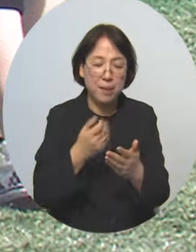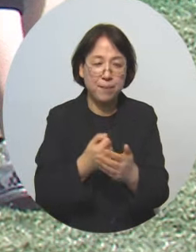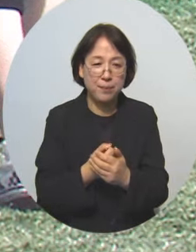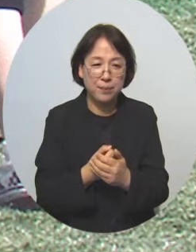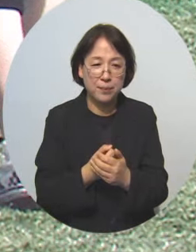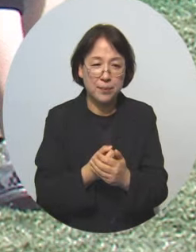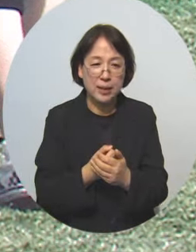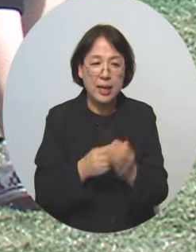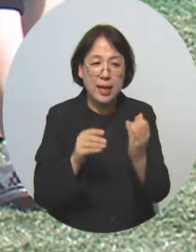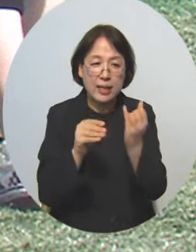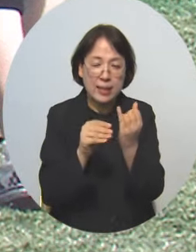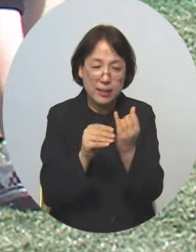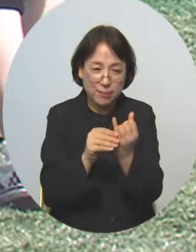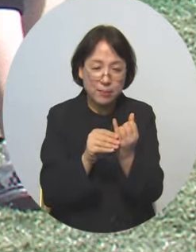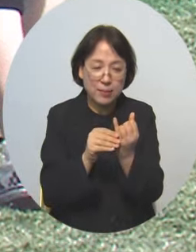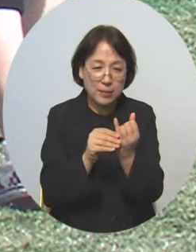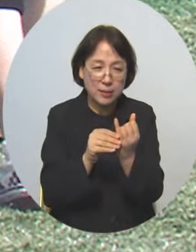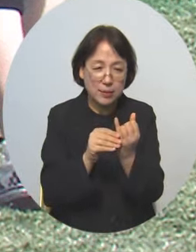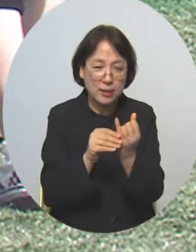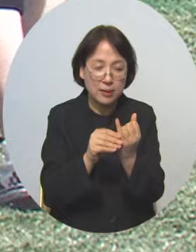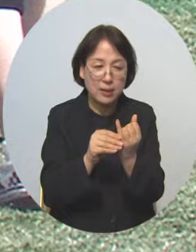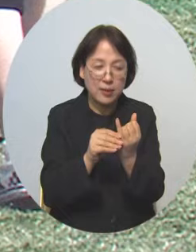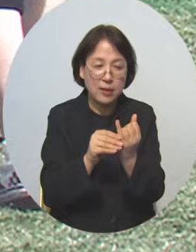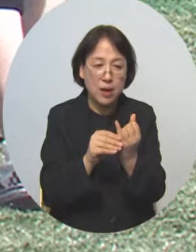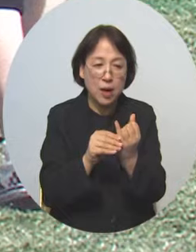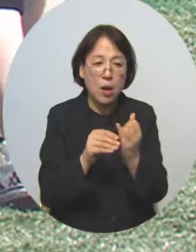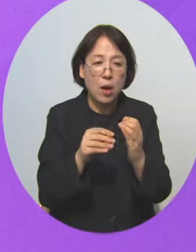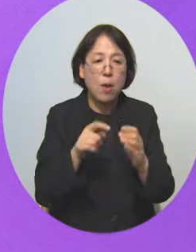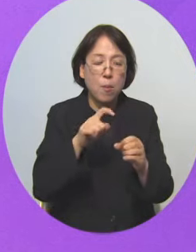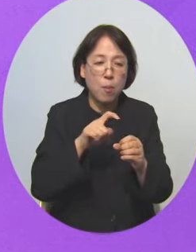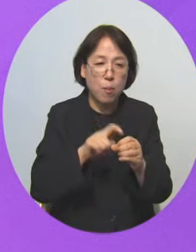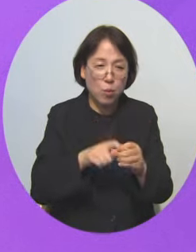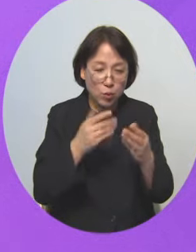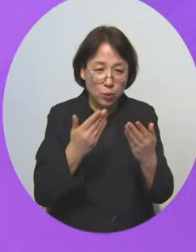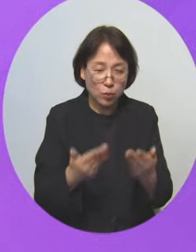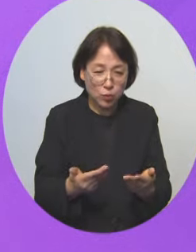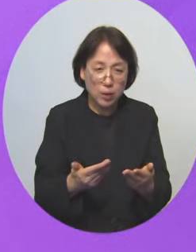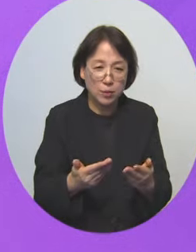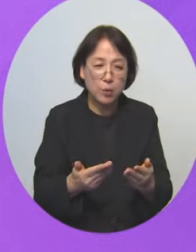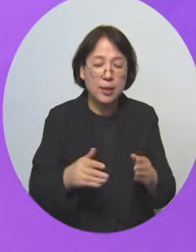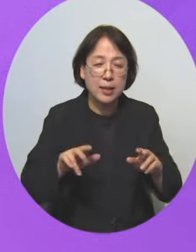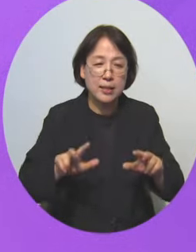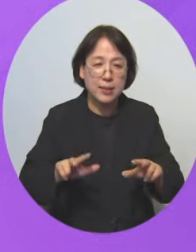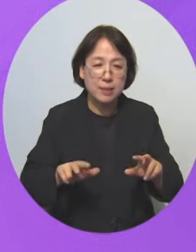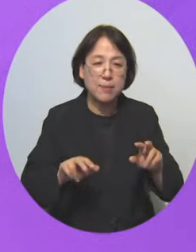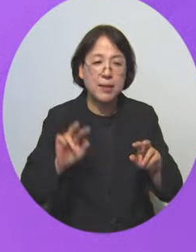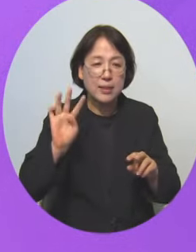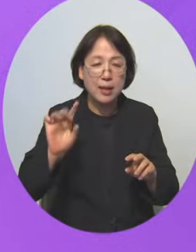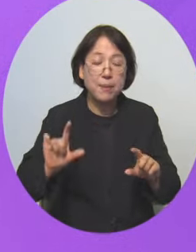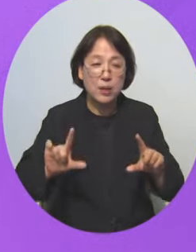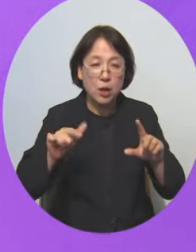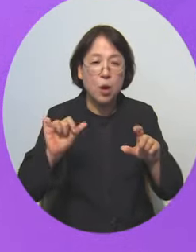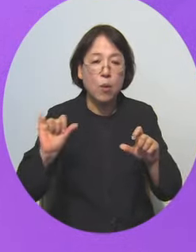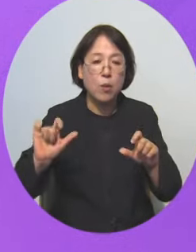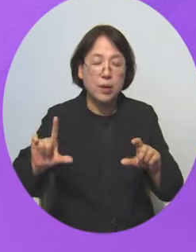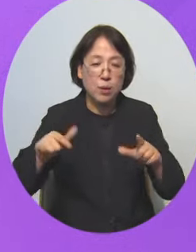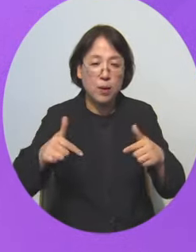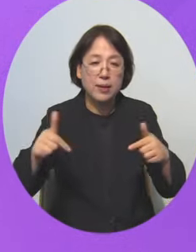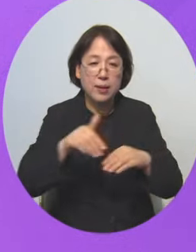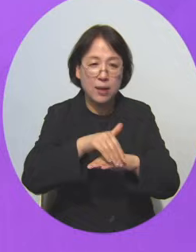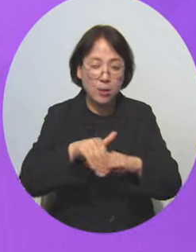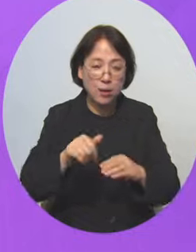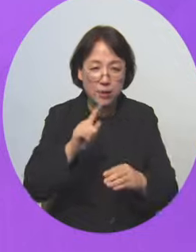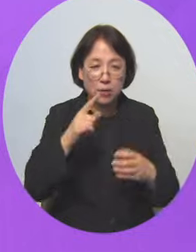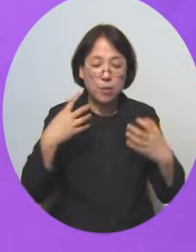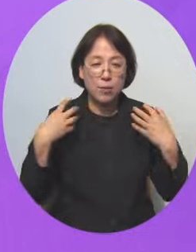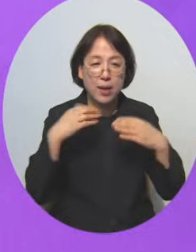휴가도 현재 3일에서 6일로 확대할 계획입니다. 네, 지금까지 저출생 추세 반전을 위한 정부의